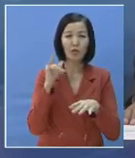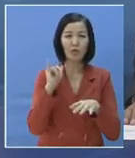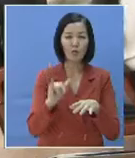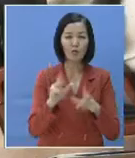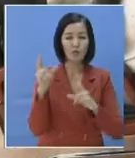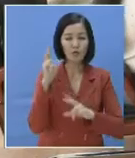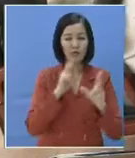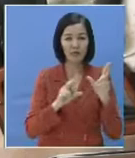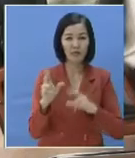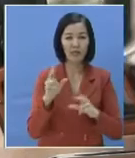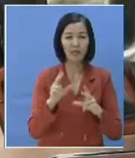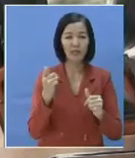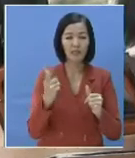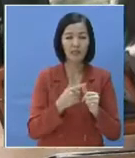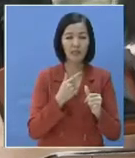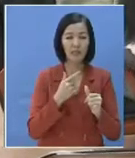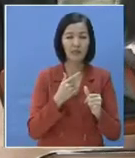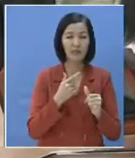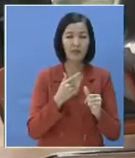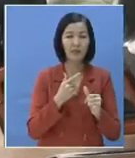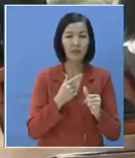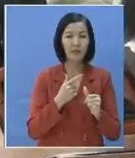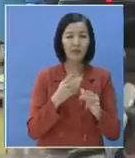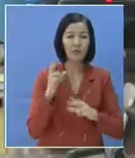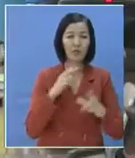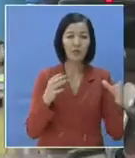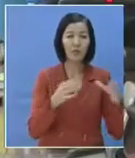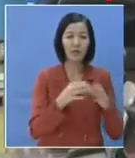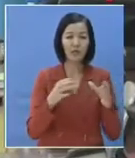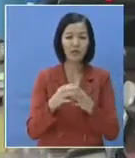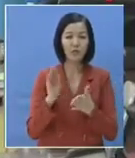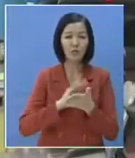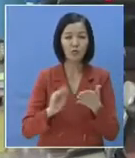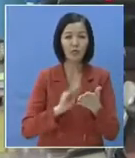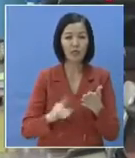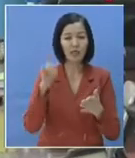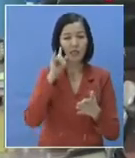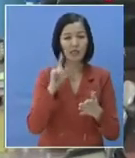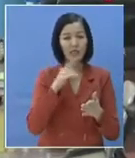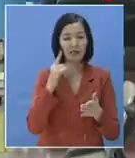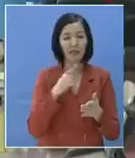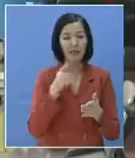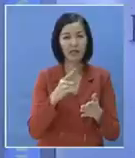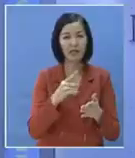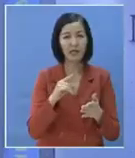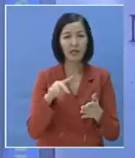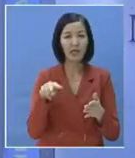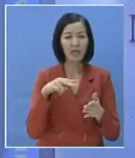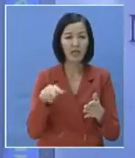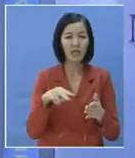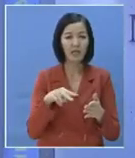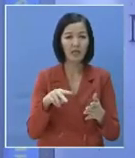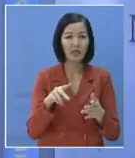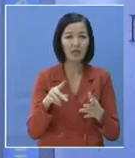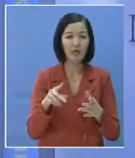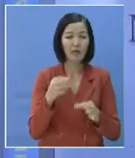государственном университете имени Ильяса Жанцугурова. Со студентами факультета журналистики и казахского языка и литературы беседу